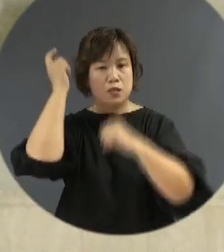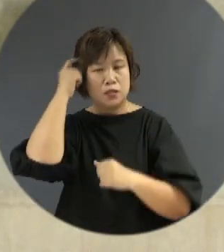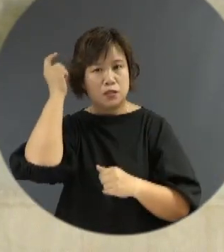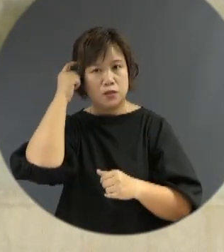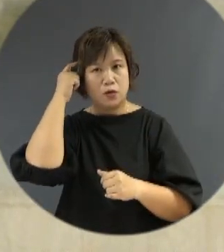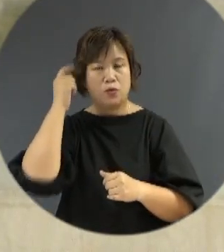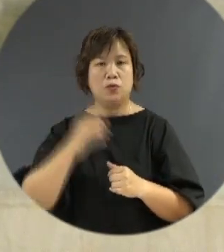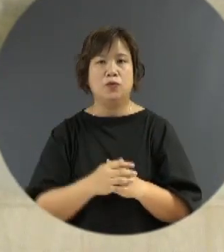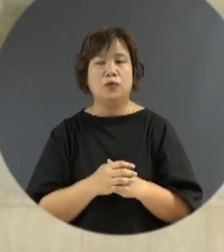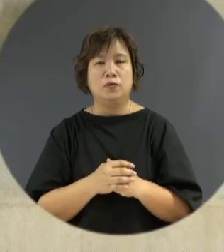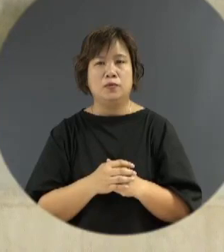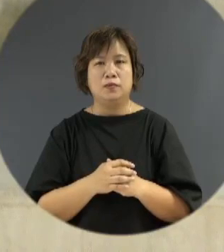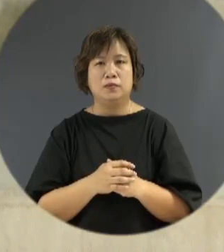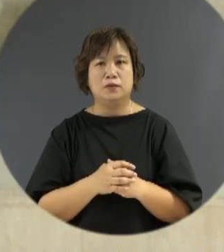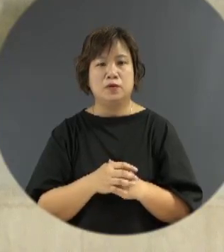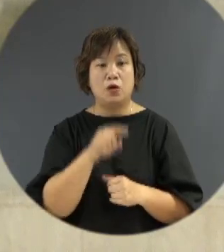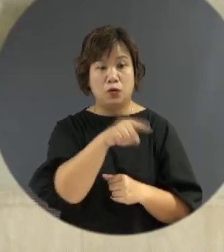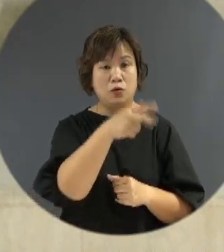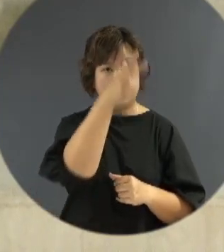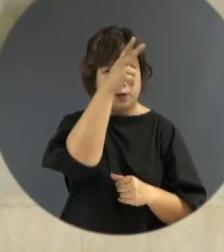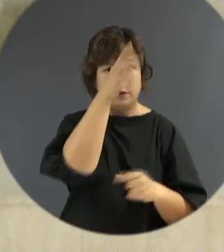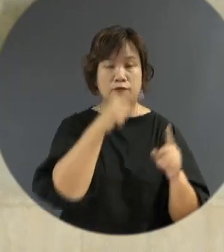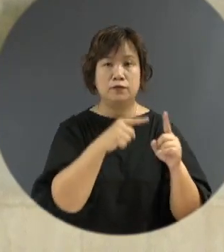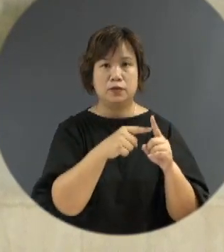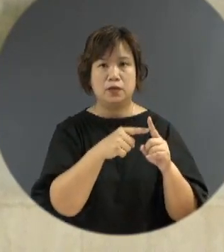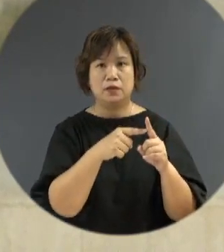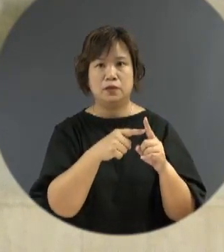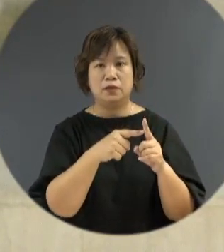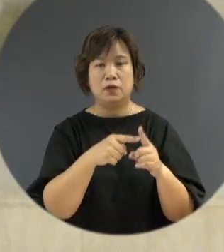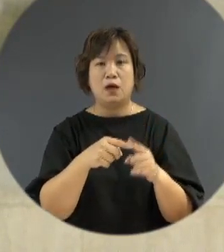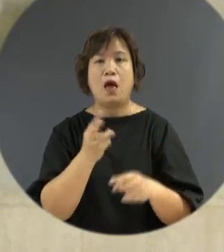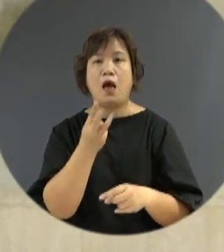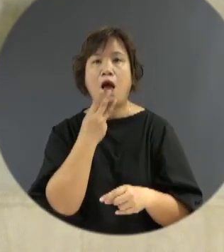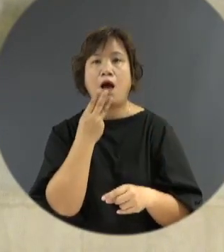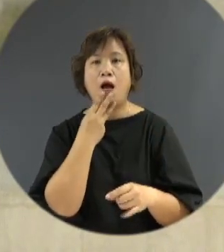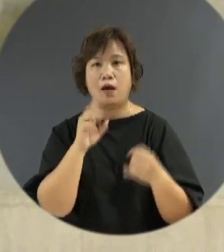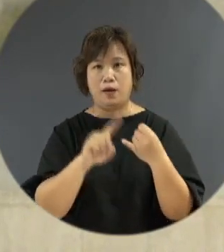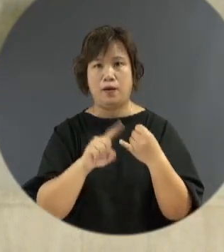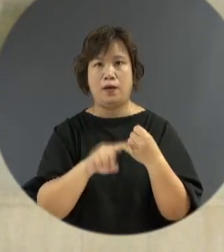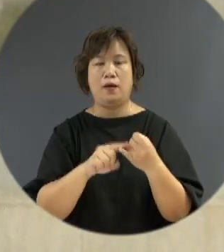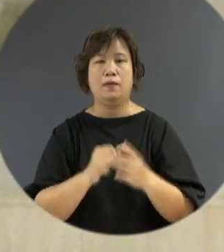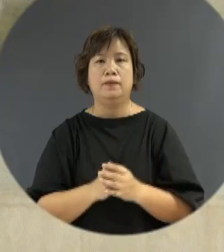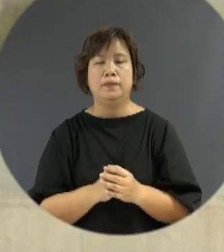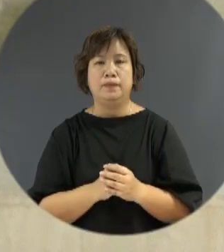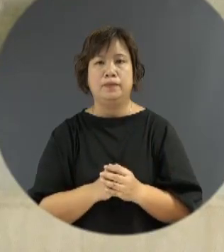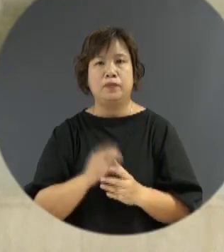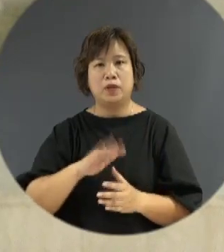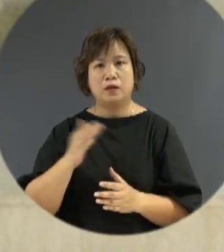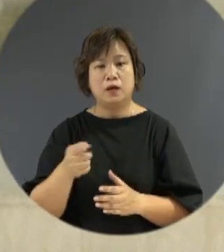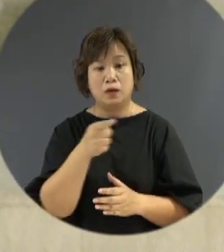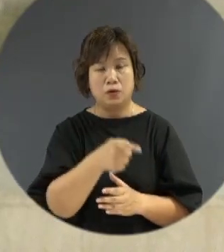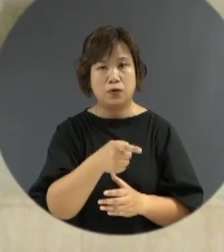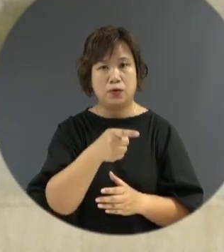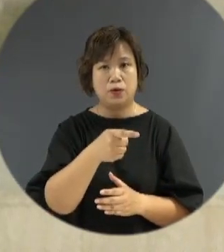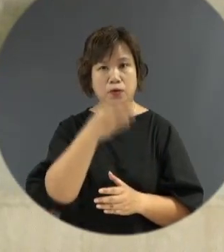们都知道这位官员罹患末期癌症，但是他开始学